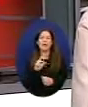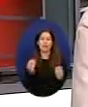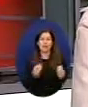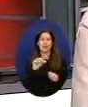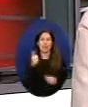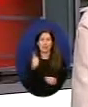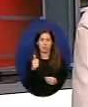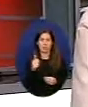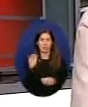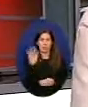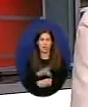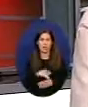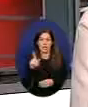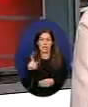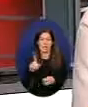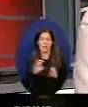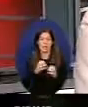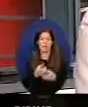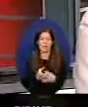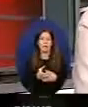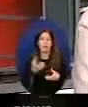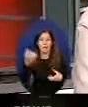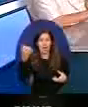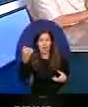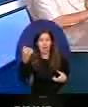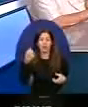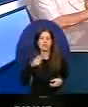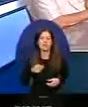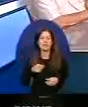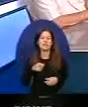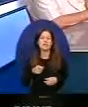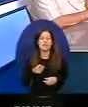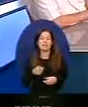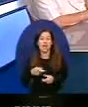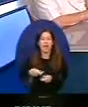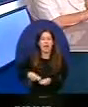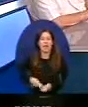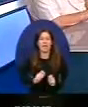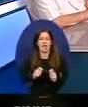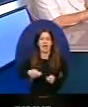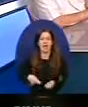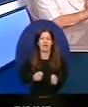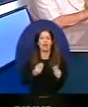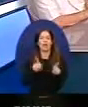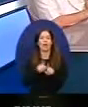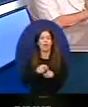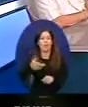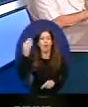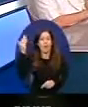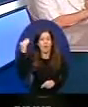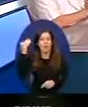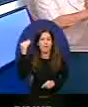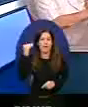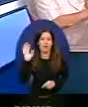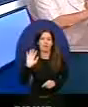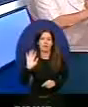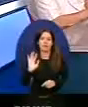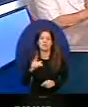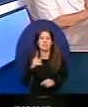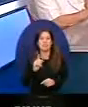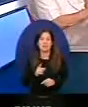נגד מרגמות זה עת חפירה. כן, כמו שקיבלנו בגולן. כן, זה לא בטוח שצריך. חוזרים לבייסיק, אתה אומר, להתחפר פנימה. בדיוק, זה חיילות רגילה,